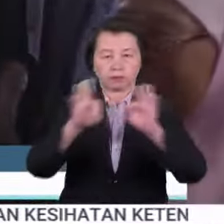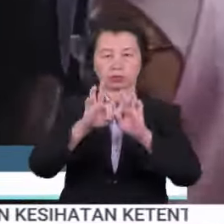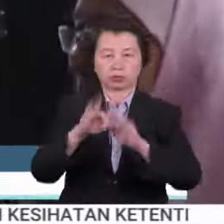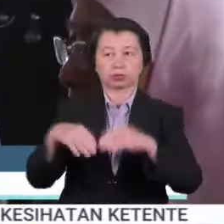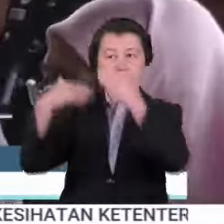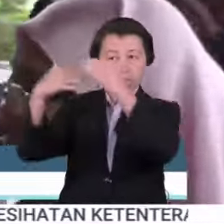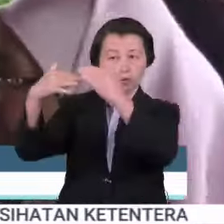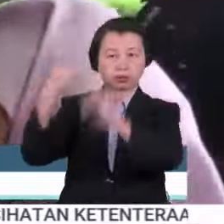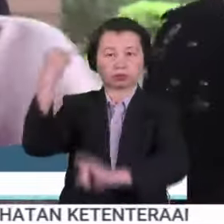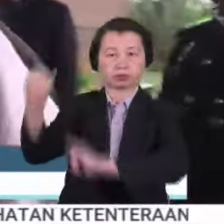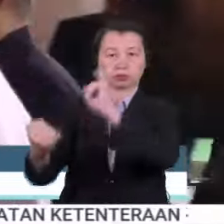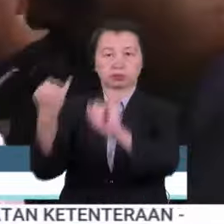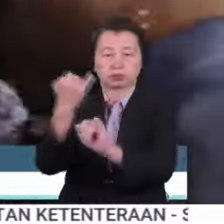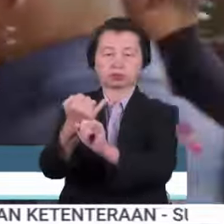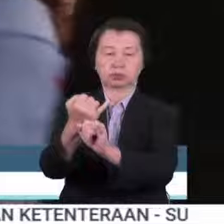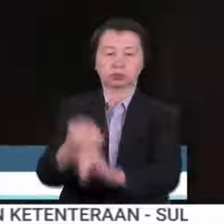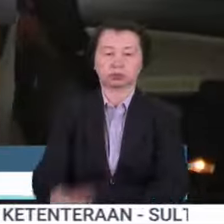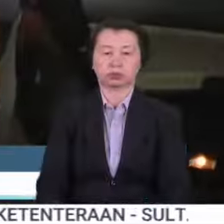peringkat antarabangsa.